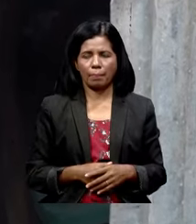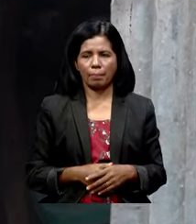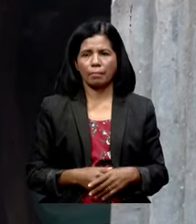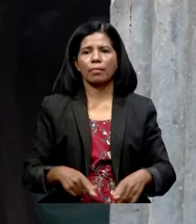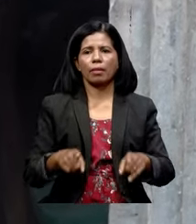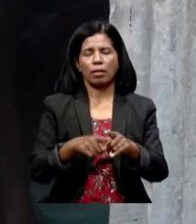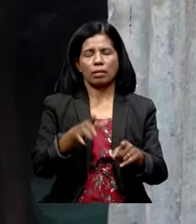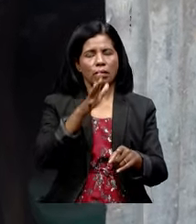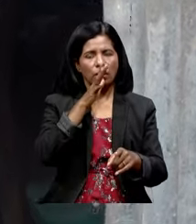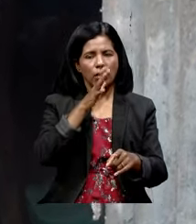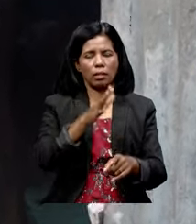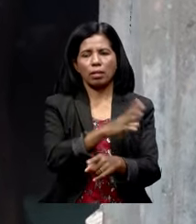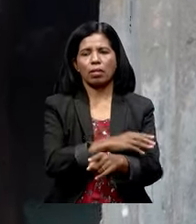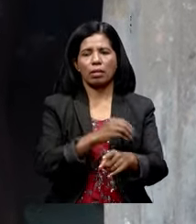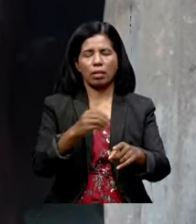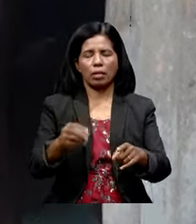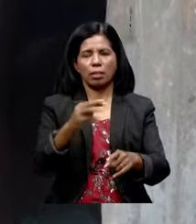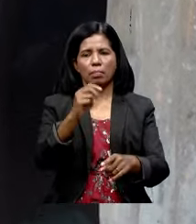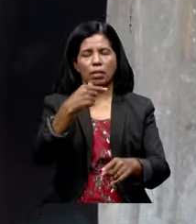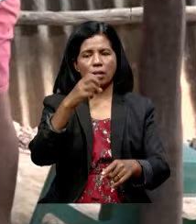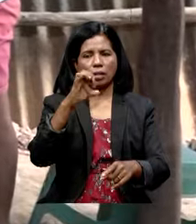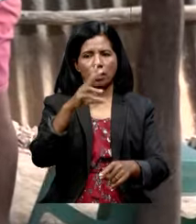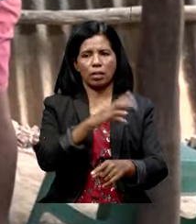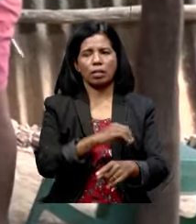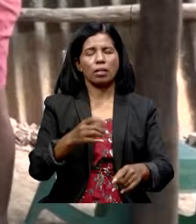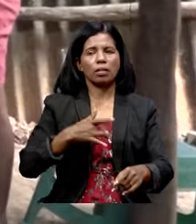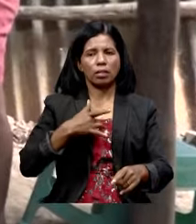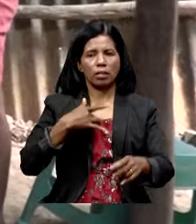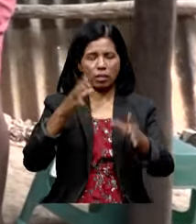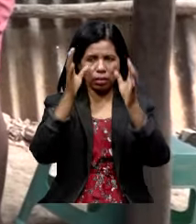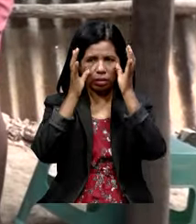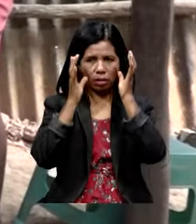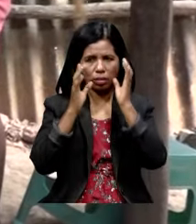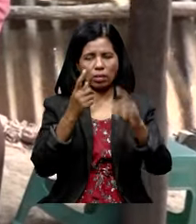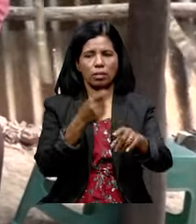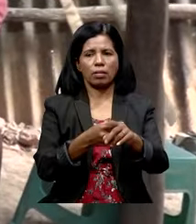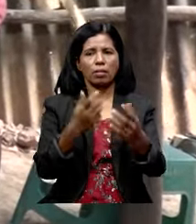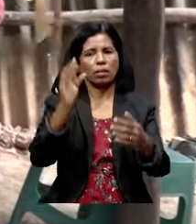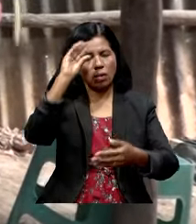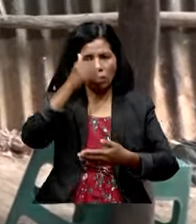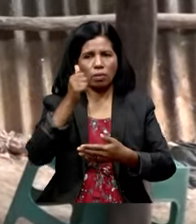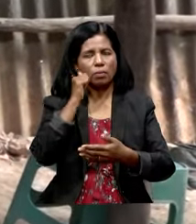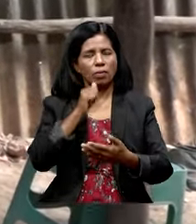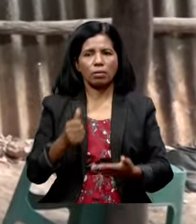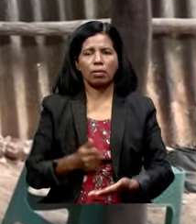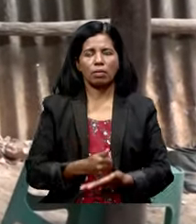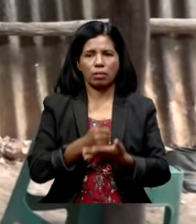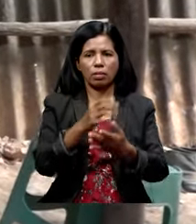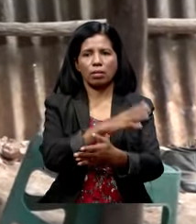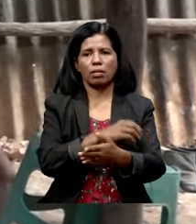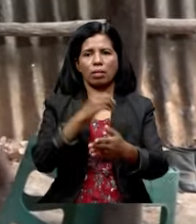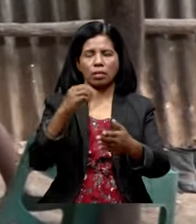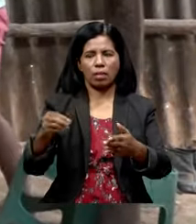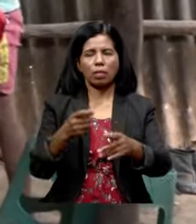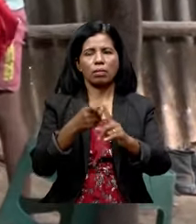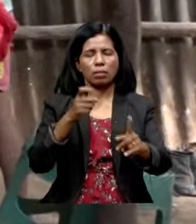Hanesang ina novo feto, Margarida mo senti preocupado com situação ne benyo an feto asoro. Nune mos kondisau